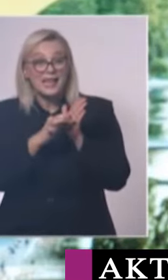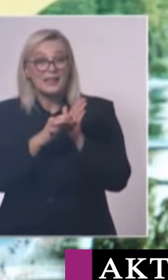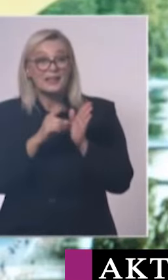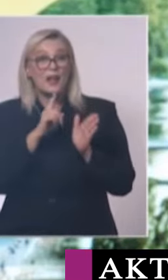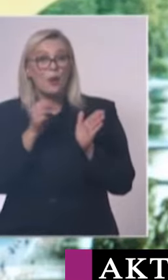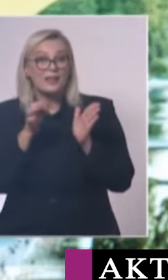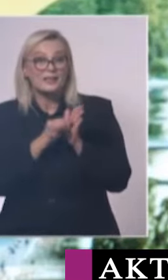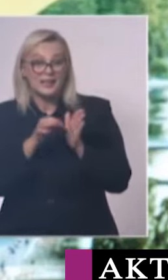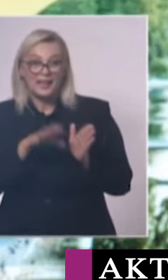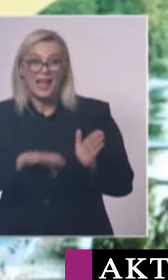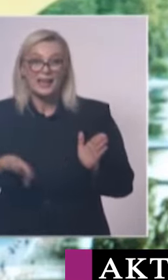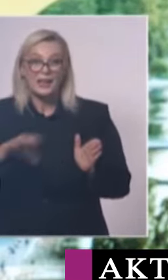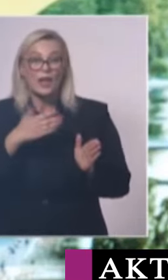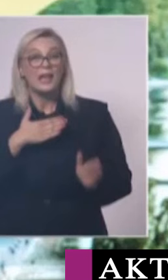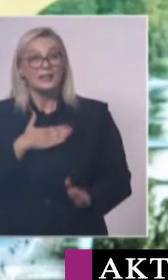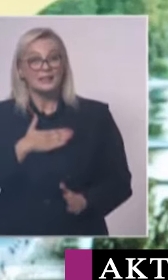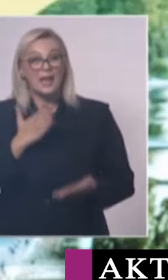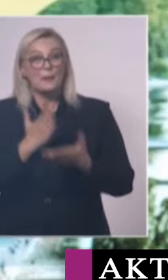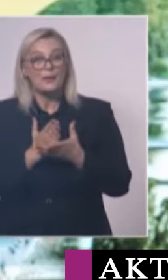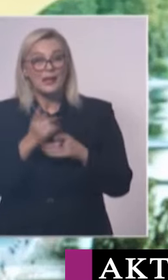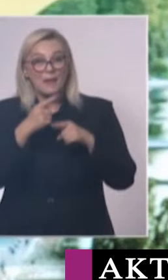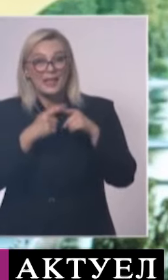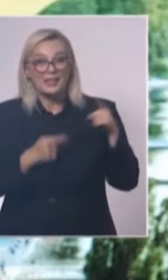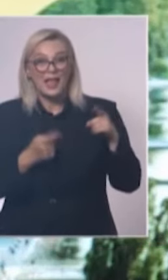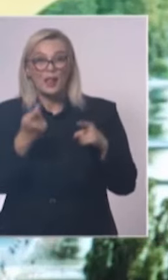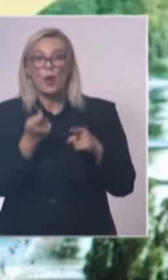е регионот и ние бидеме дел од